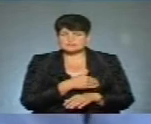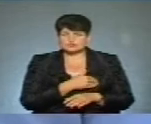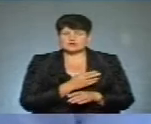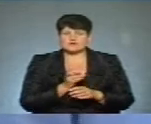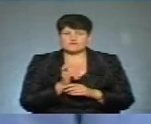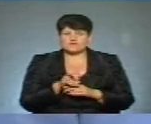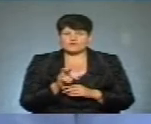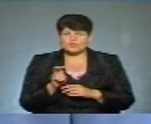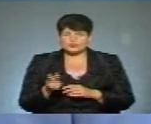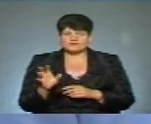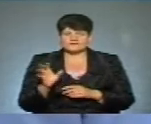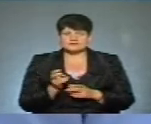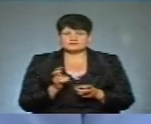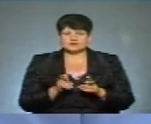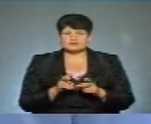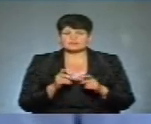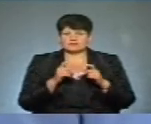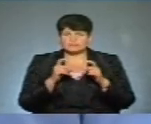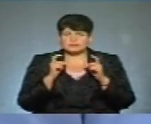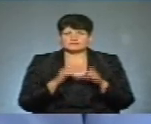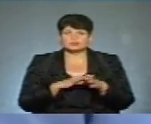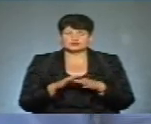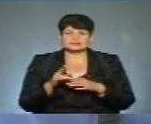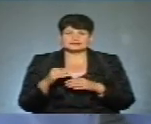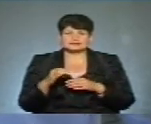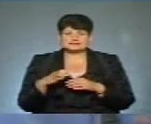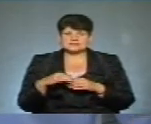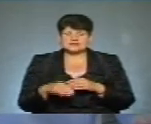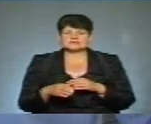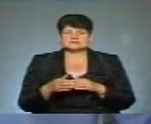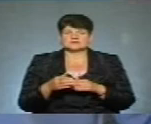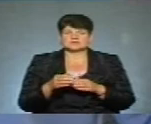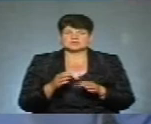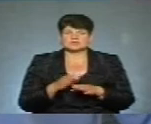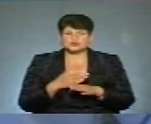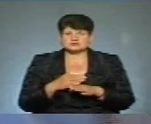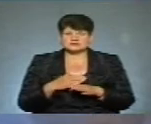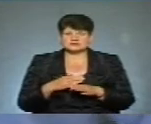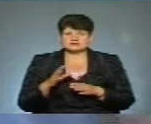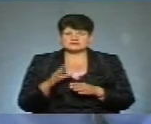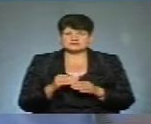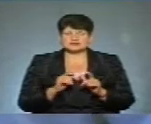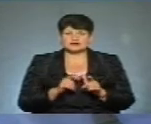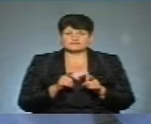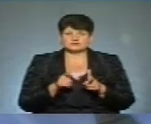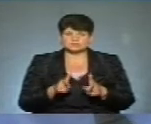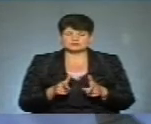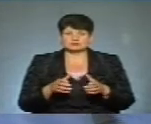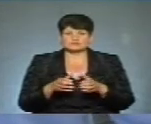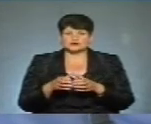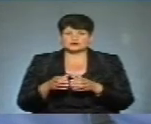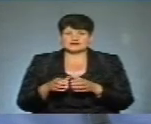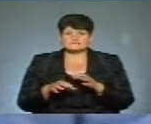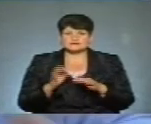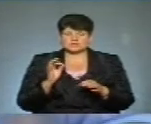вході всі заходять тільки в масках, дотримуються дистанції. Кожен в нас розділений вступ по факультетну сторону відбіркові